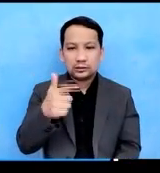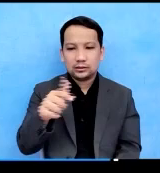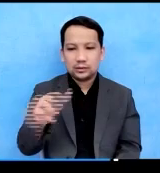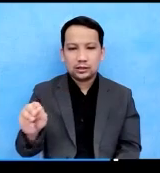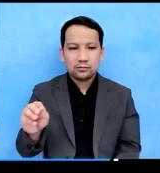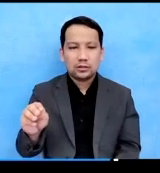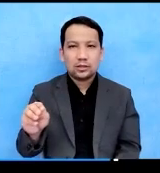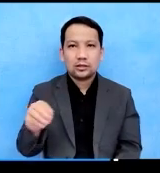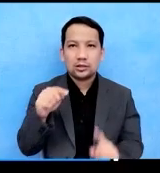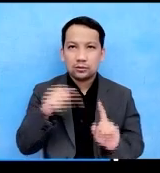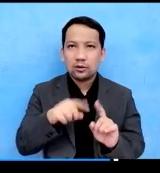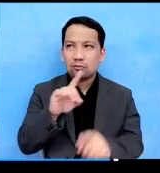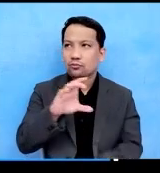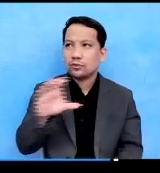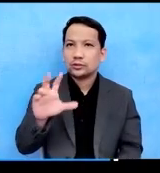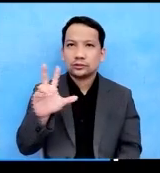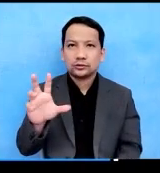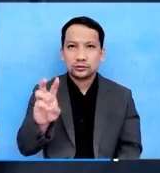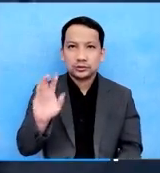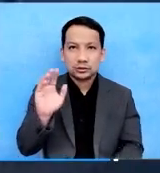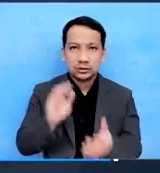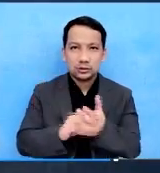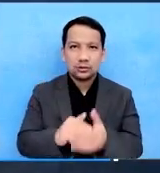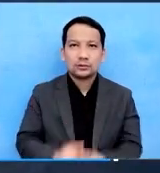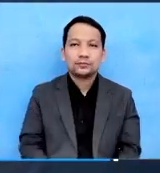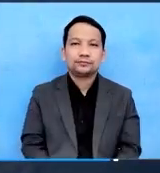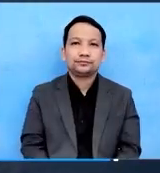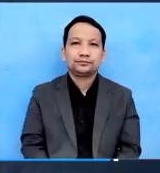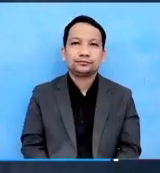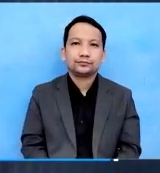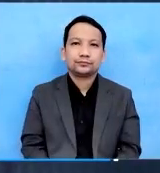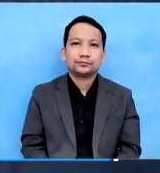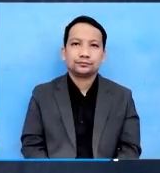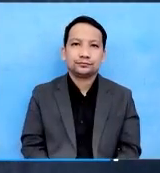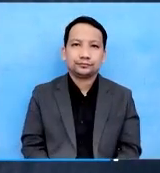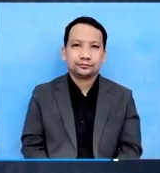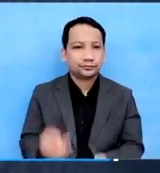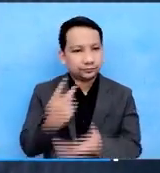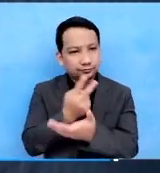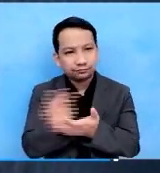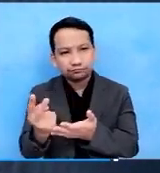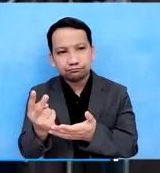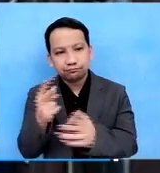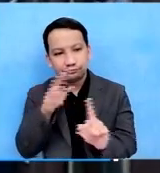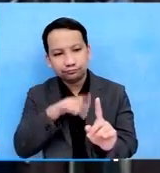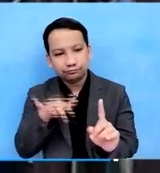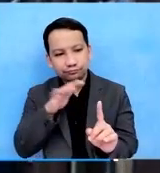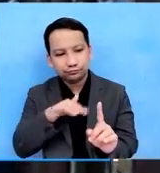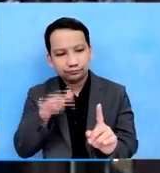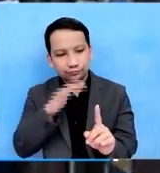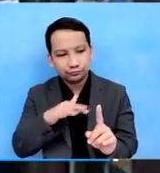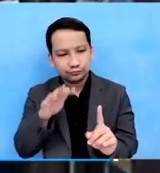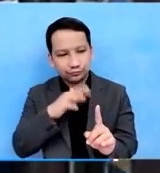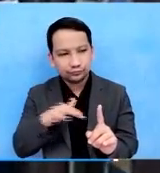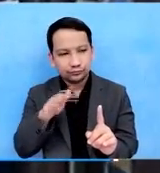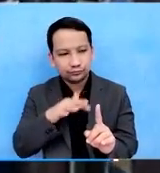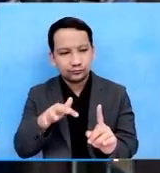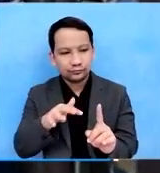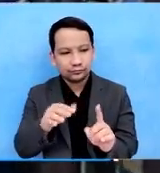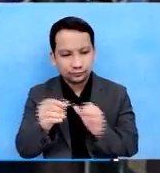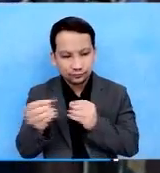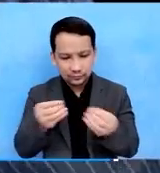value ito na nasa 136,000 pesos. Dalawang linggo raw inobserbahan ng mga otoridad si Ablaza bago ikinasa ang